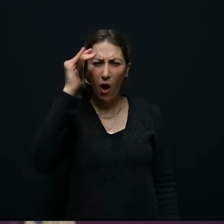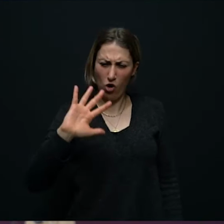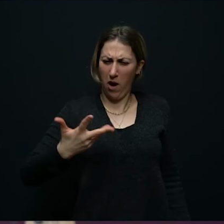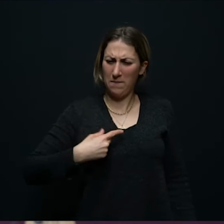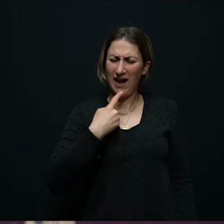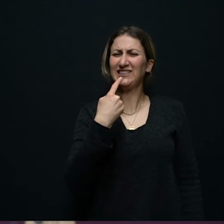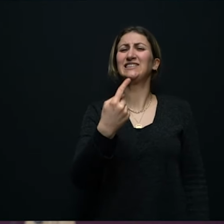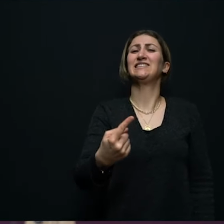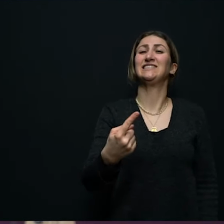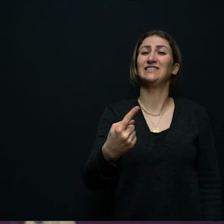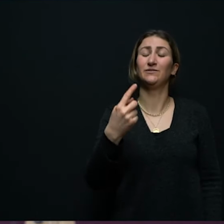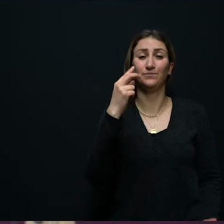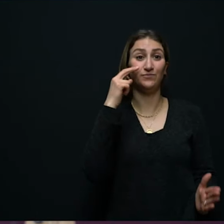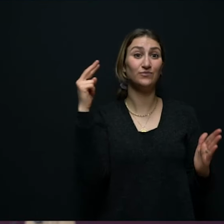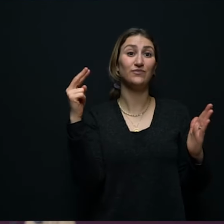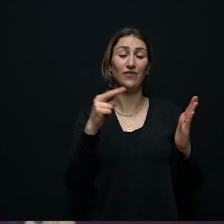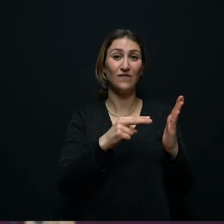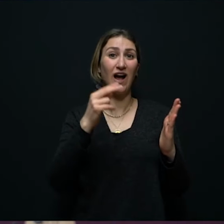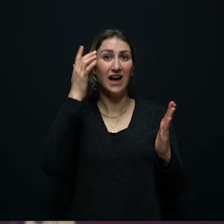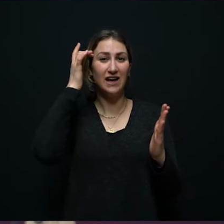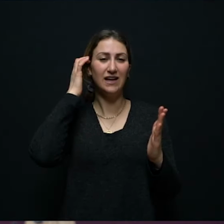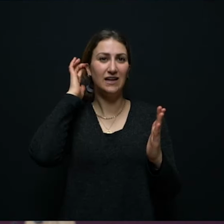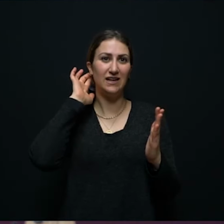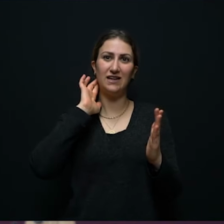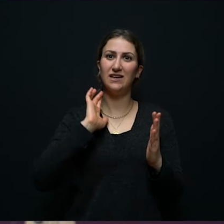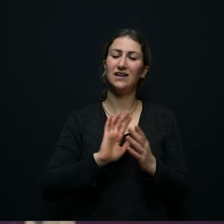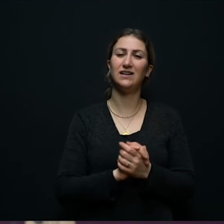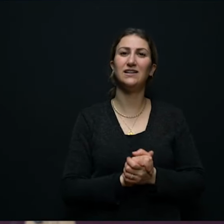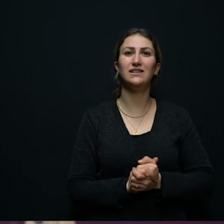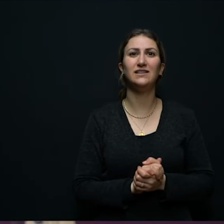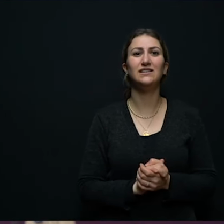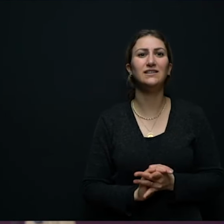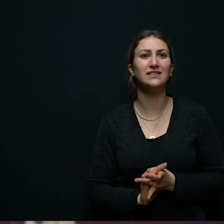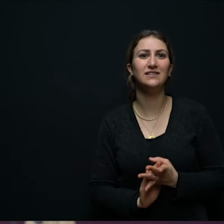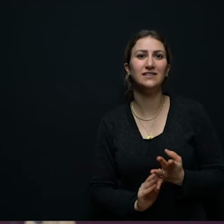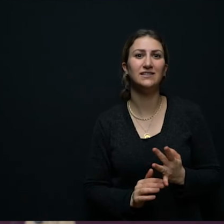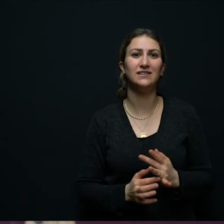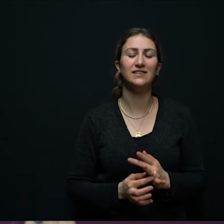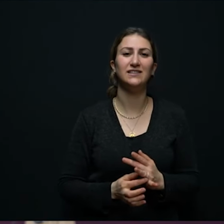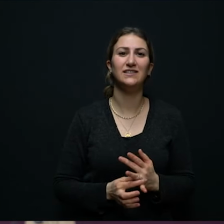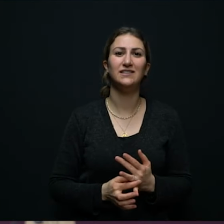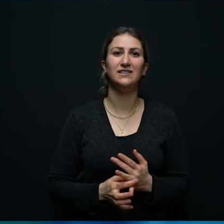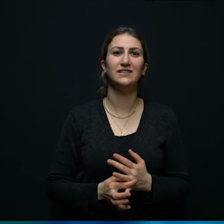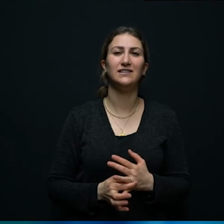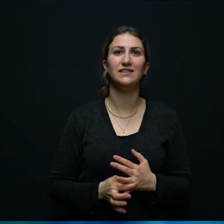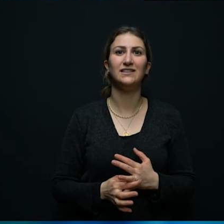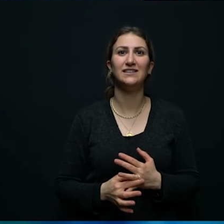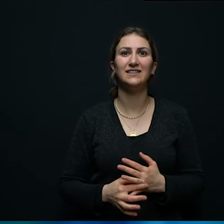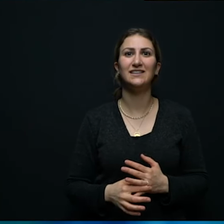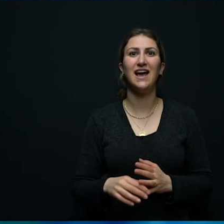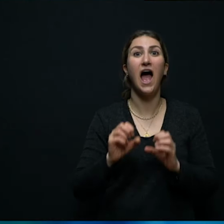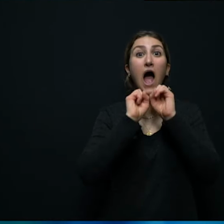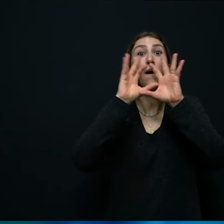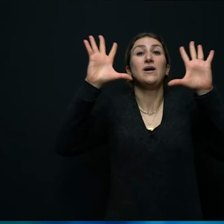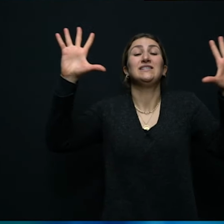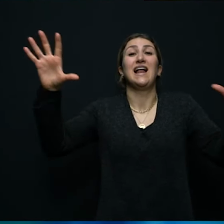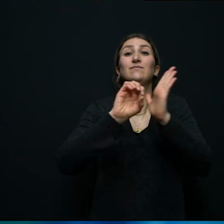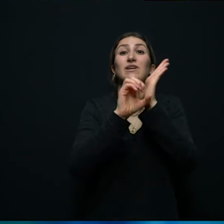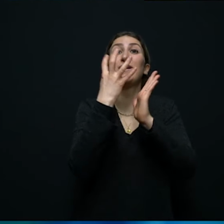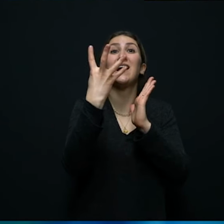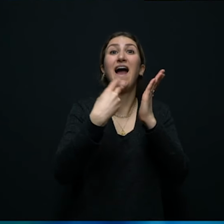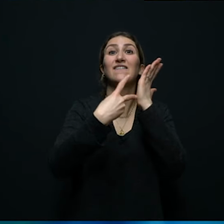chapitre 4 verset 8 où nous lisons que les êtres vivants les quatre êtres vivants ou ceux des aït chapitre 6 les séraphins